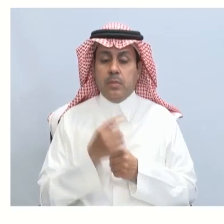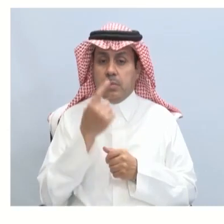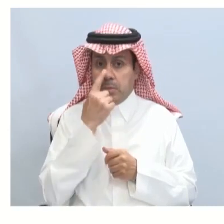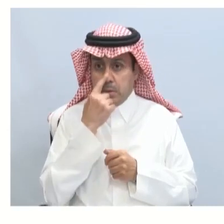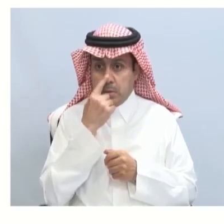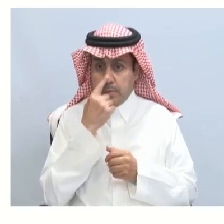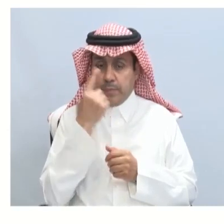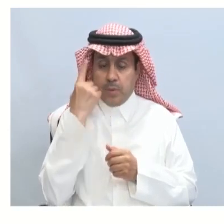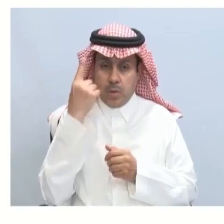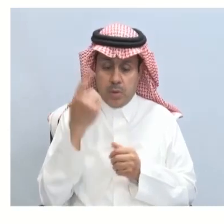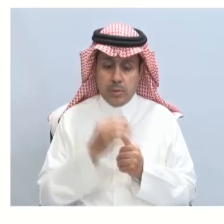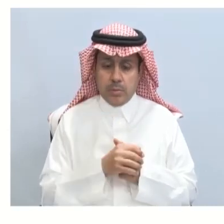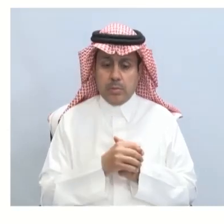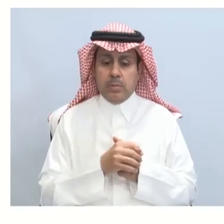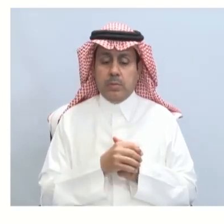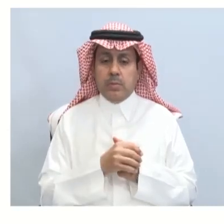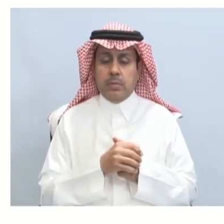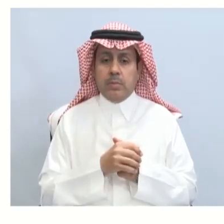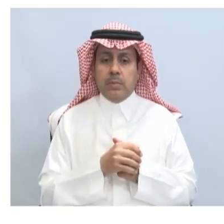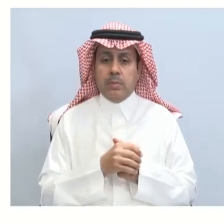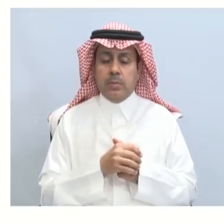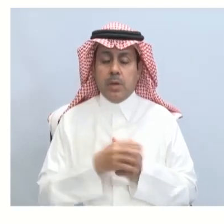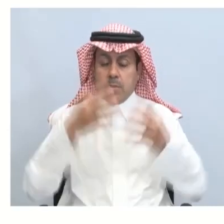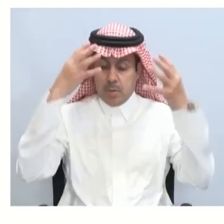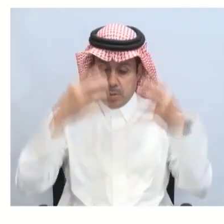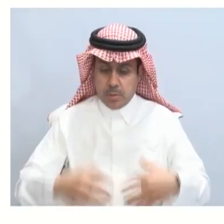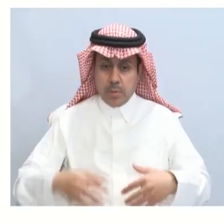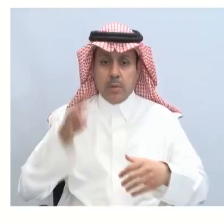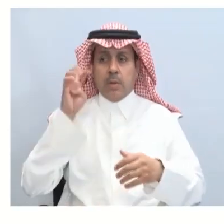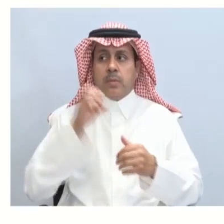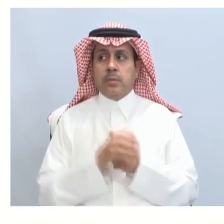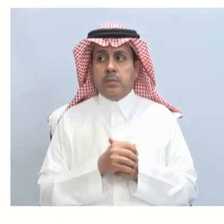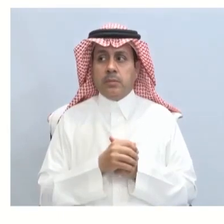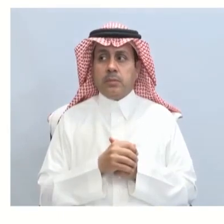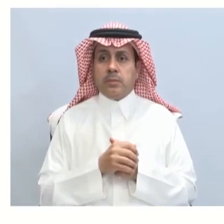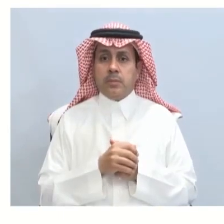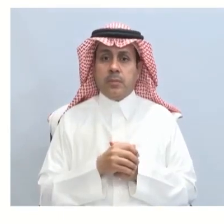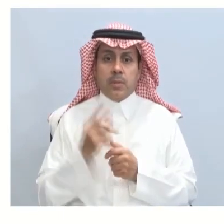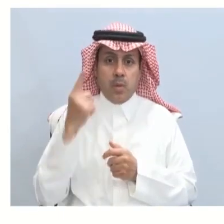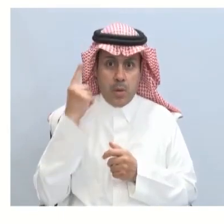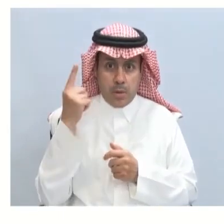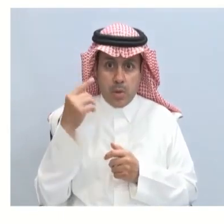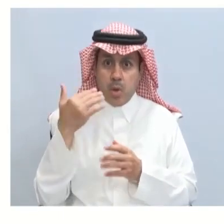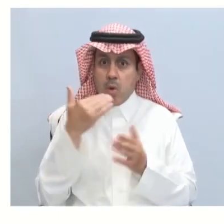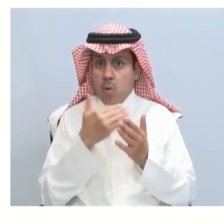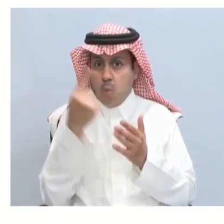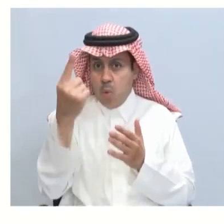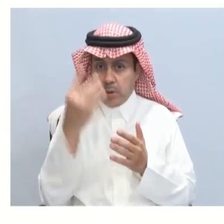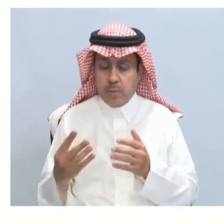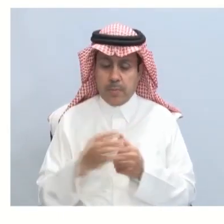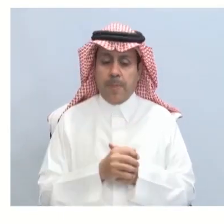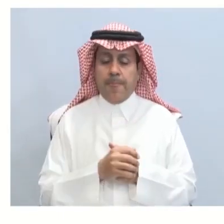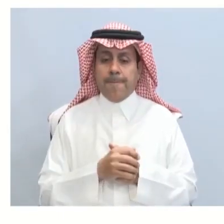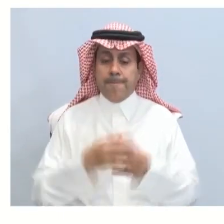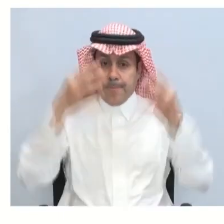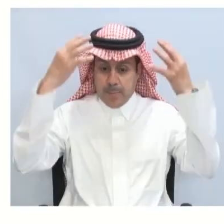ففي الواحد ثلث الديه وما في البدن منه اربعه كالجفاف وما في